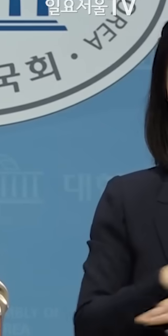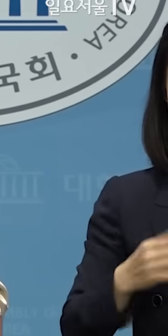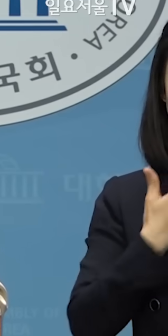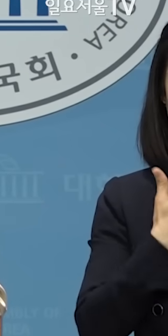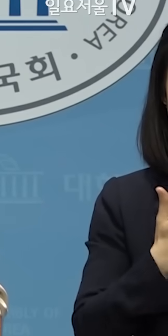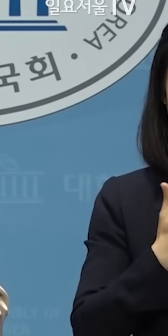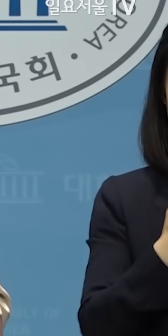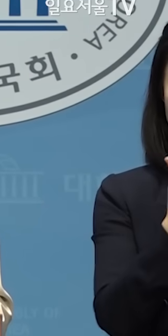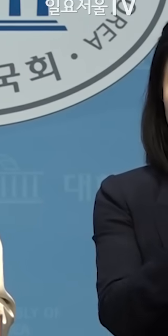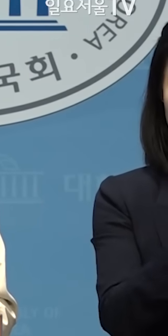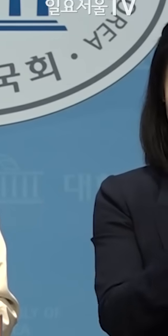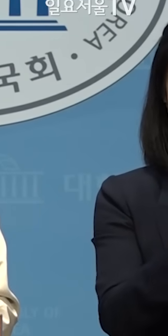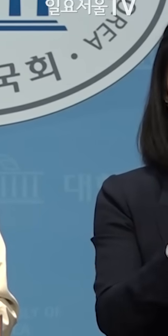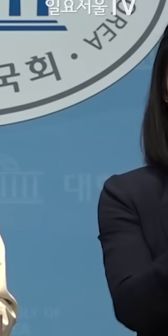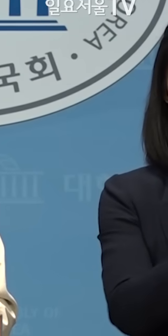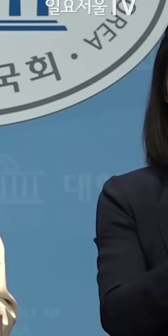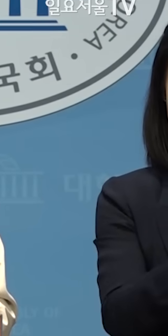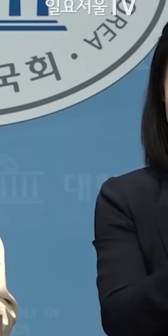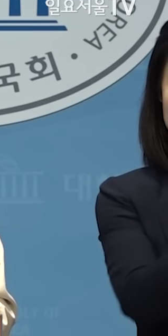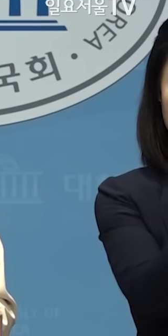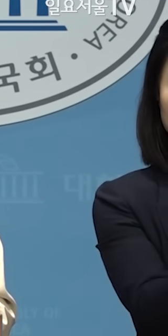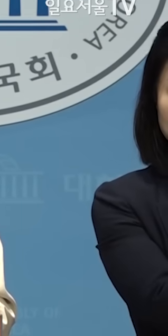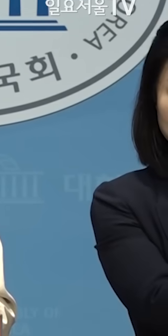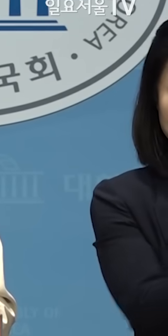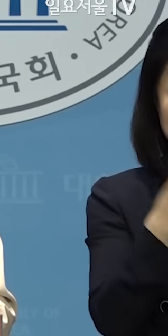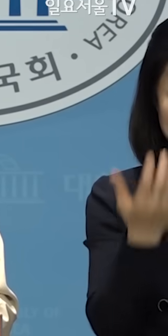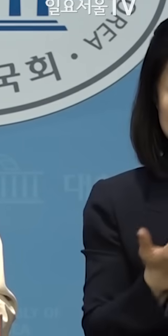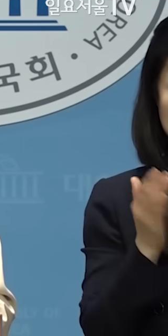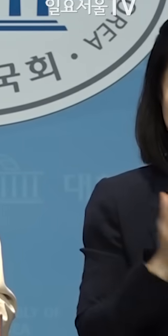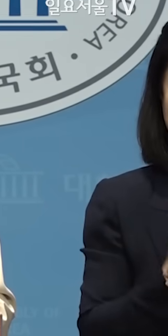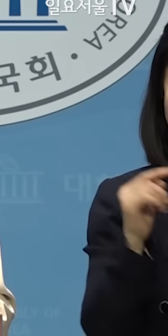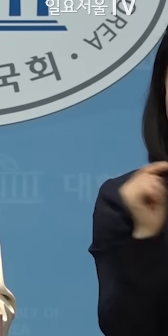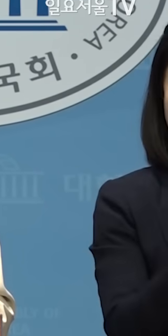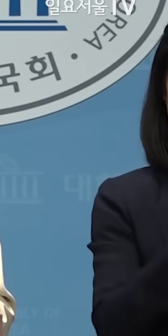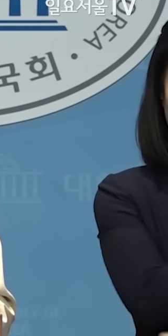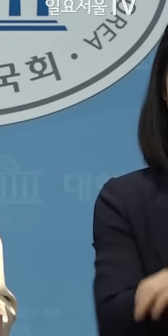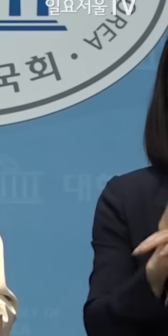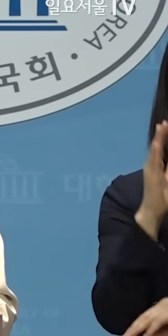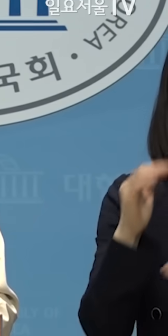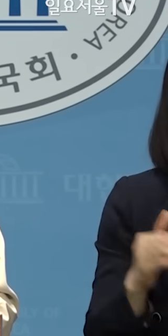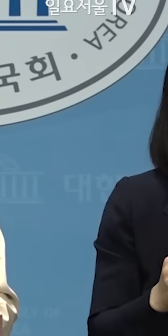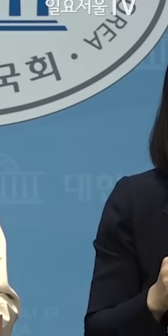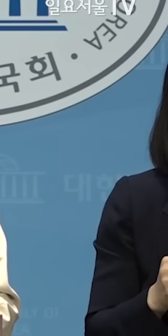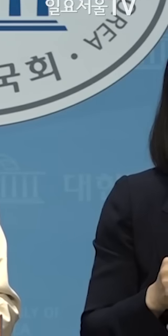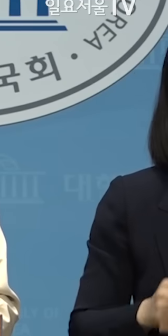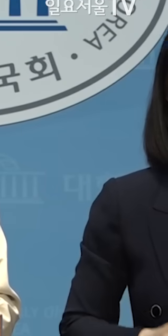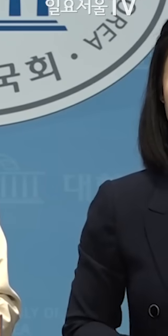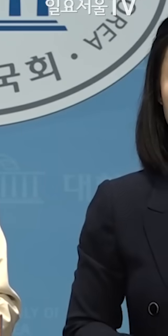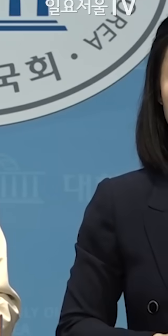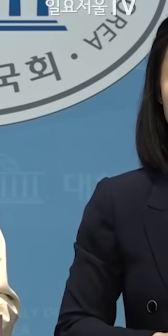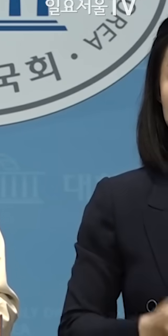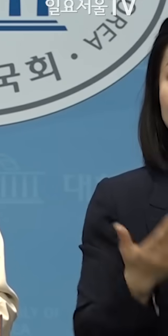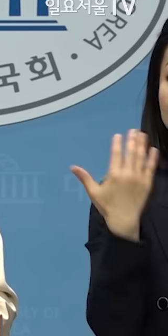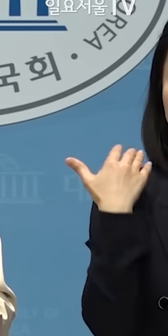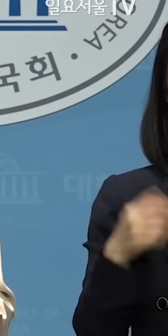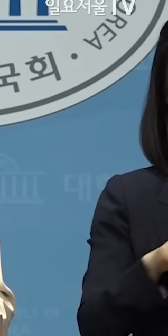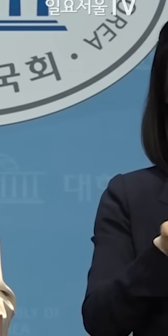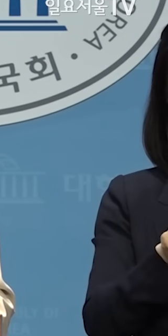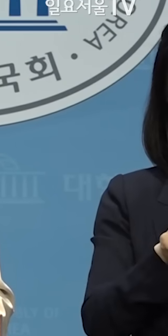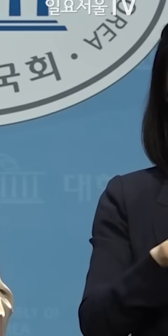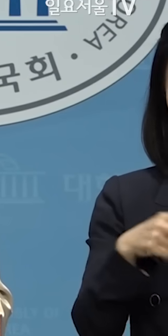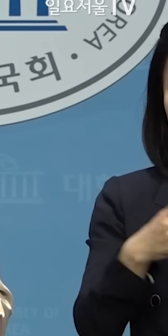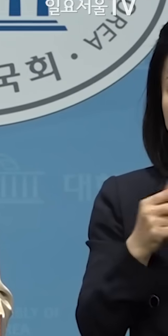전 부산시 경제부시장에 대한 중단을 지시하는 등 직을 했습니다 결국 지난 2월